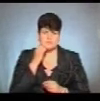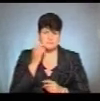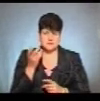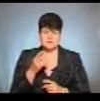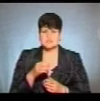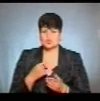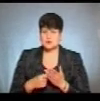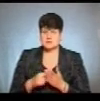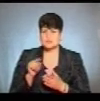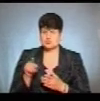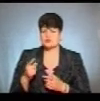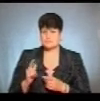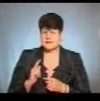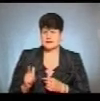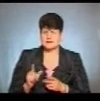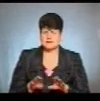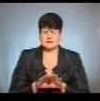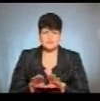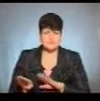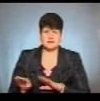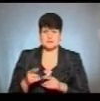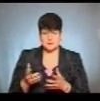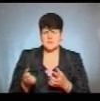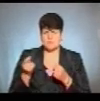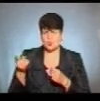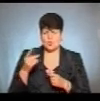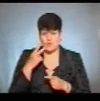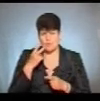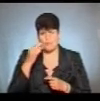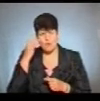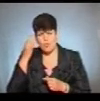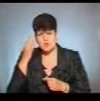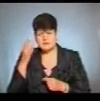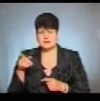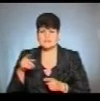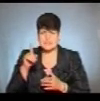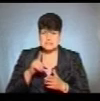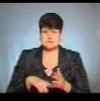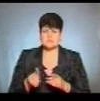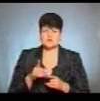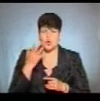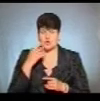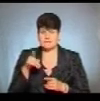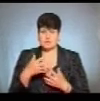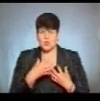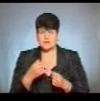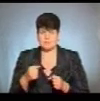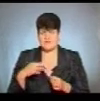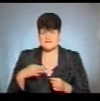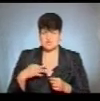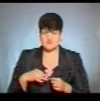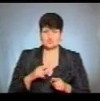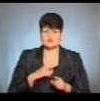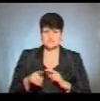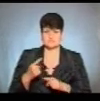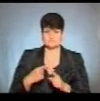ним, ми підтримуємо його погляди і надіємося, що коли він отримає цю вишиванку, швидше